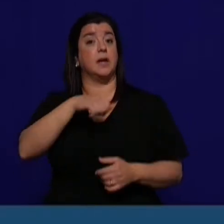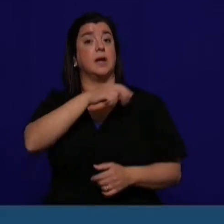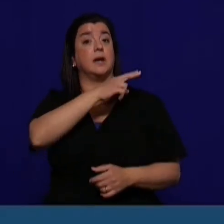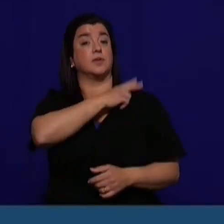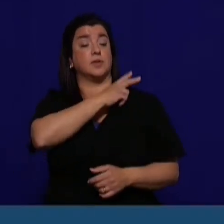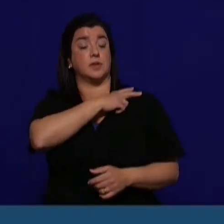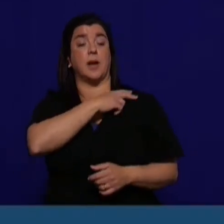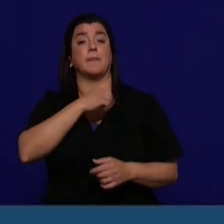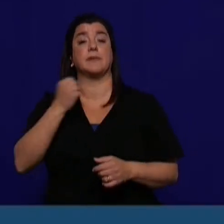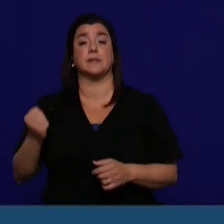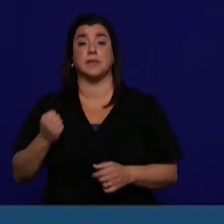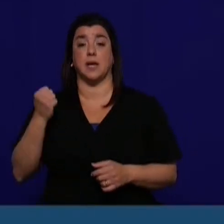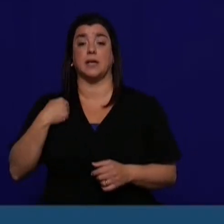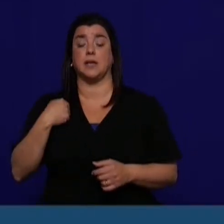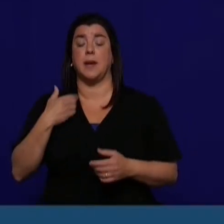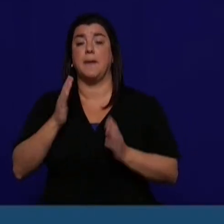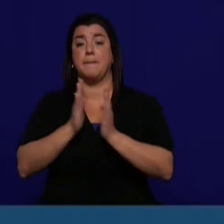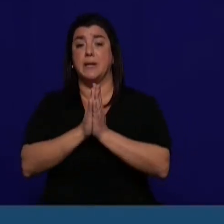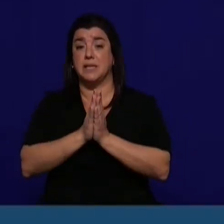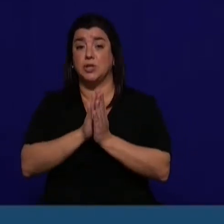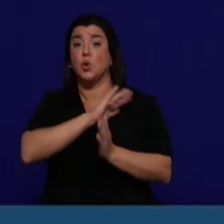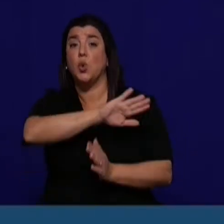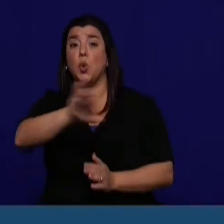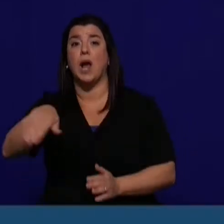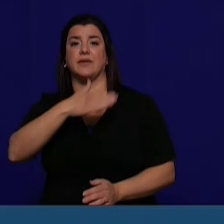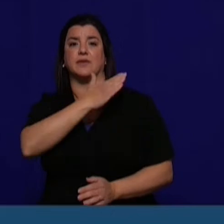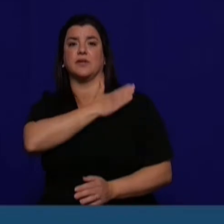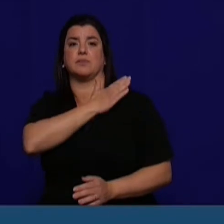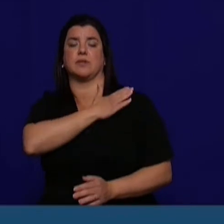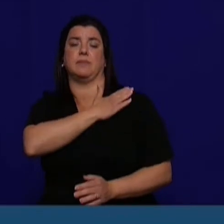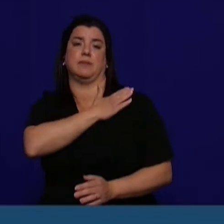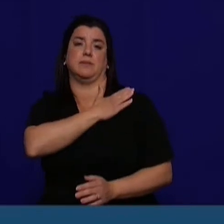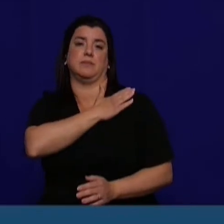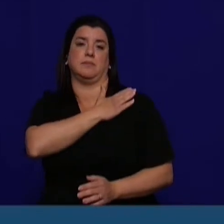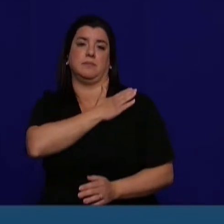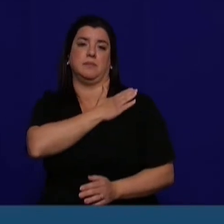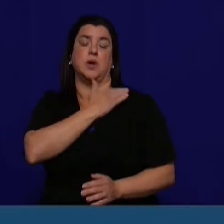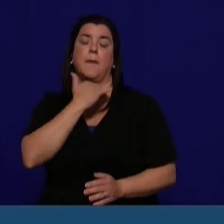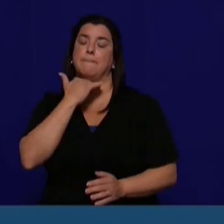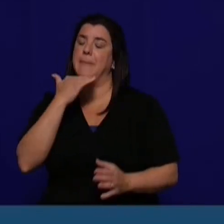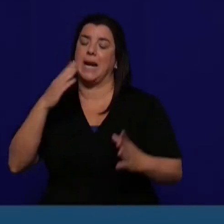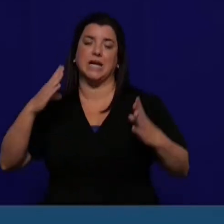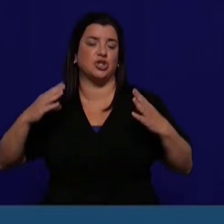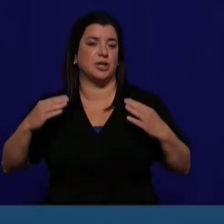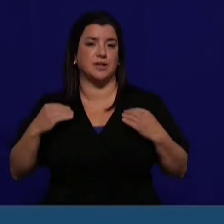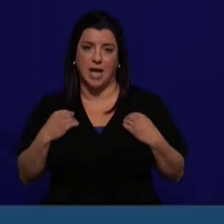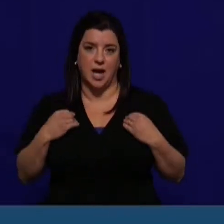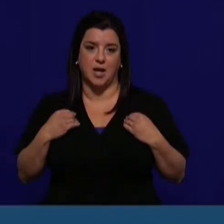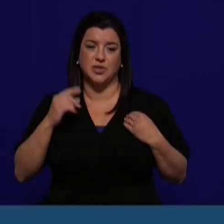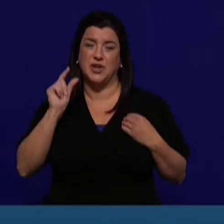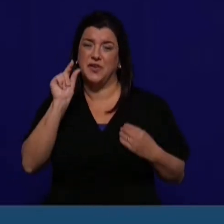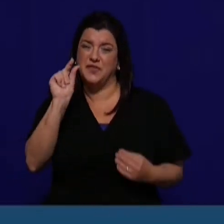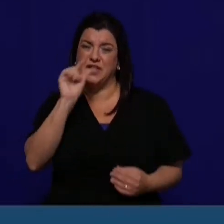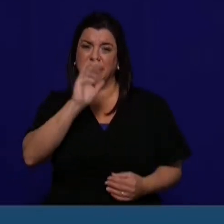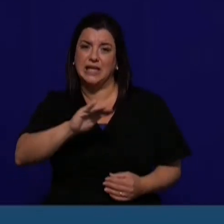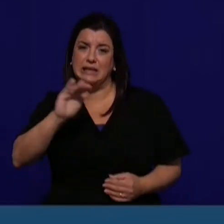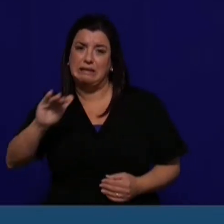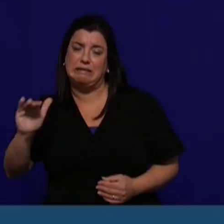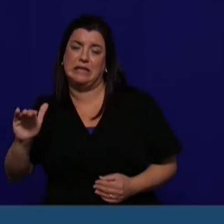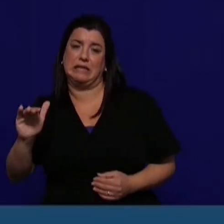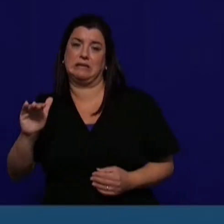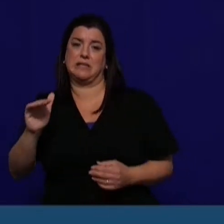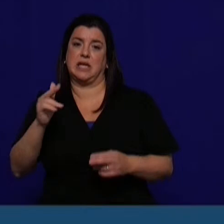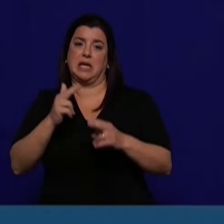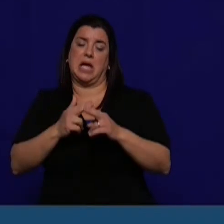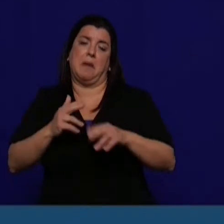nappella r-responsabbiltà ta' kulħadd u li mhuwiex aċċettabbli li ħajkollok ftit persuni li